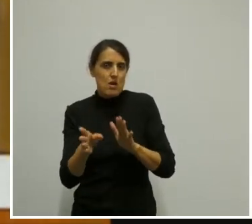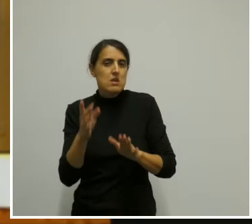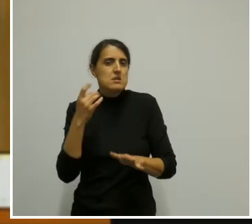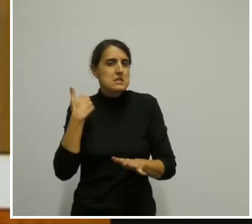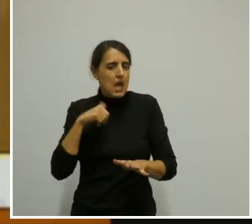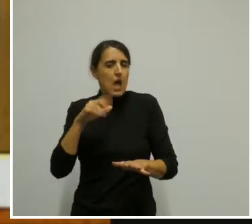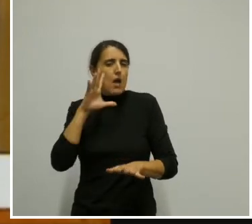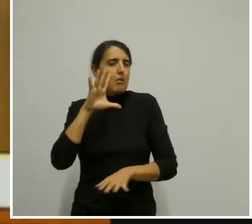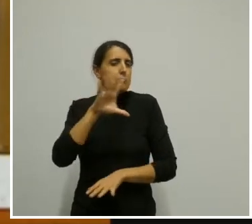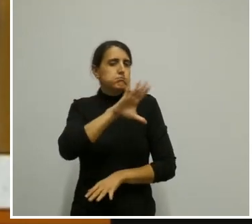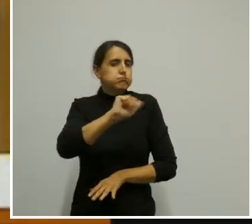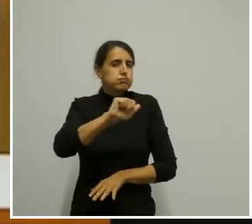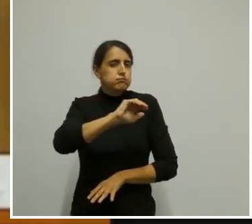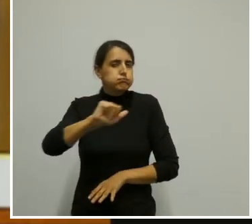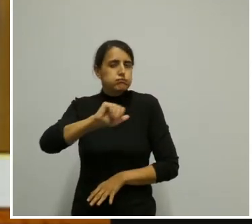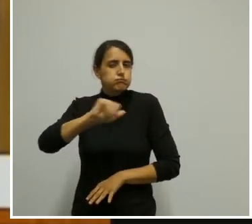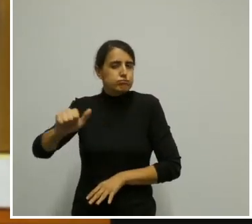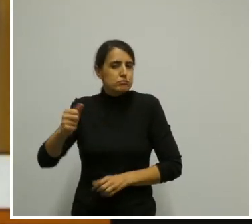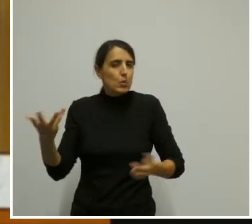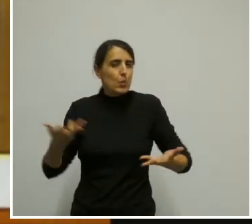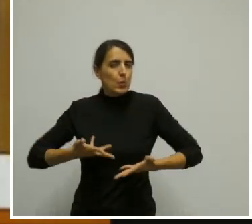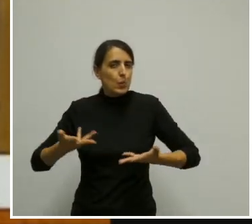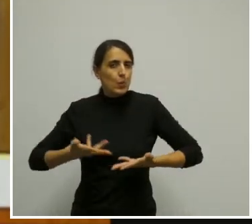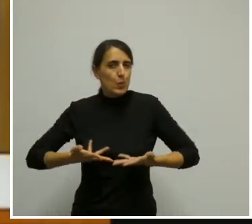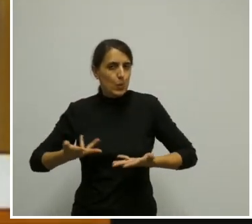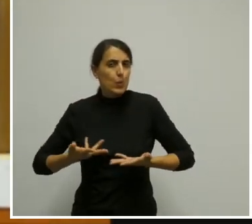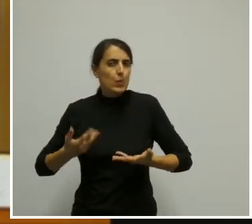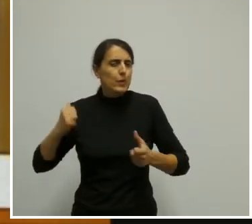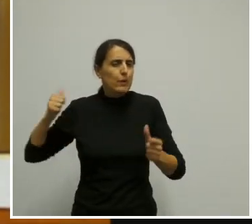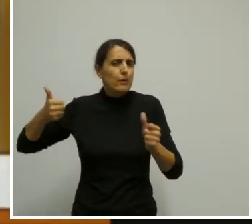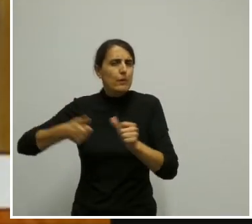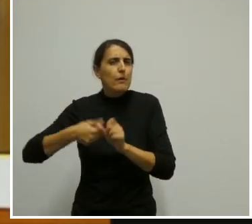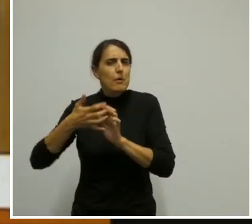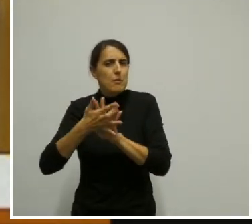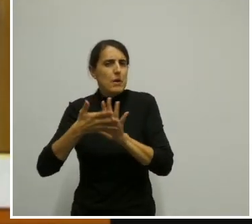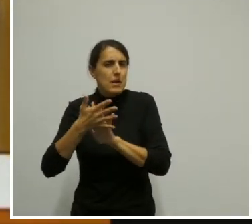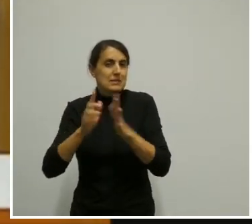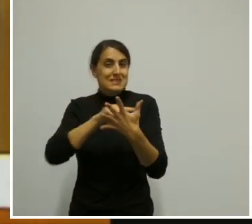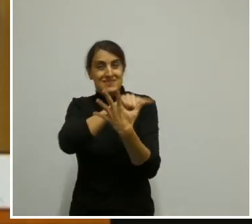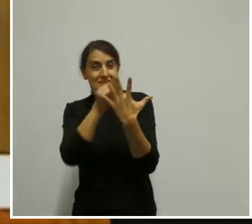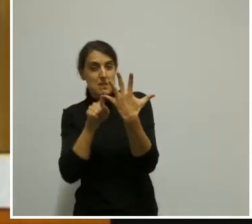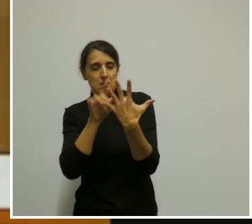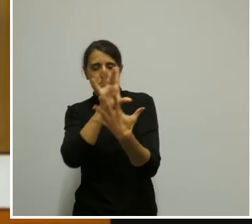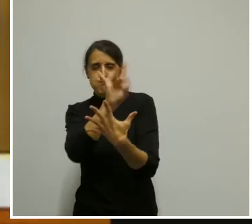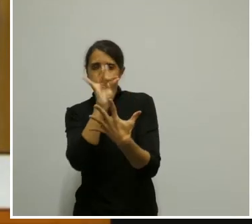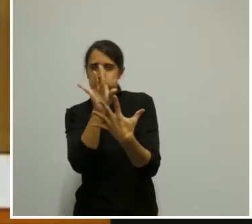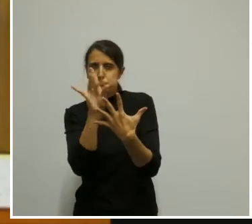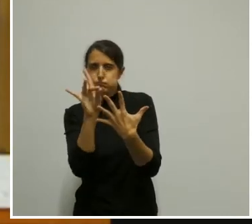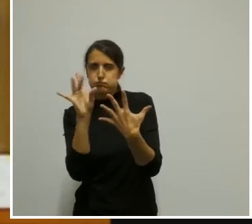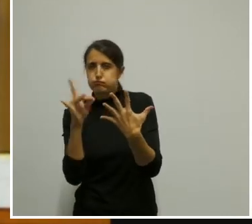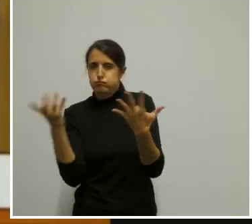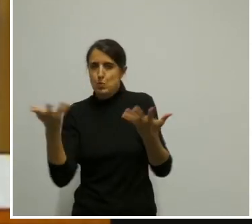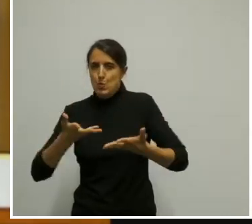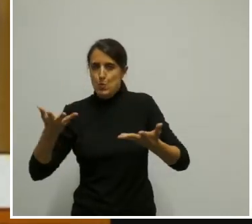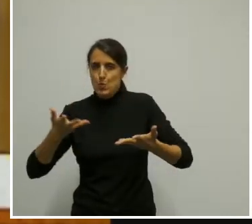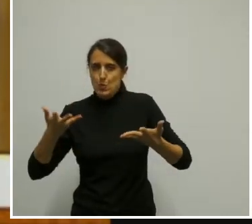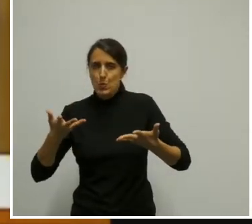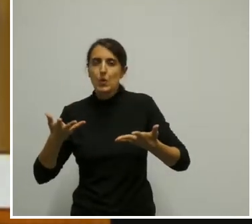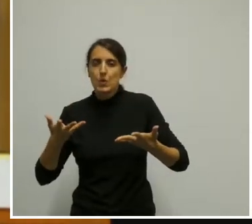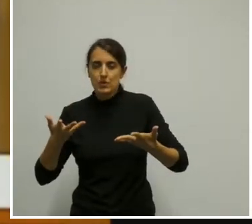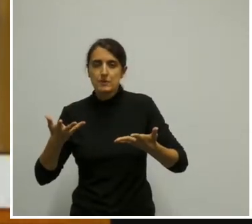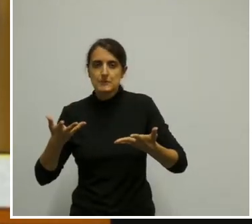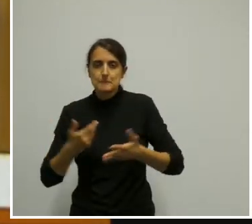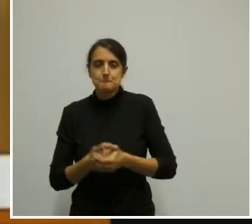deteccions de quines són les més urgents. Ja hem parlat alguna vegada de les 5 més o menys que tenim detectades com a urgents i que en cas que hi